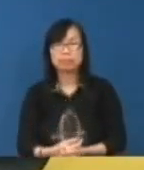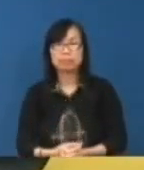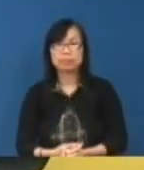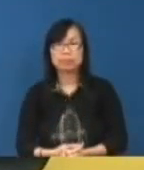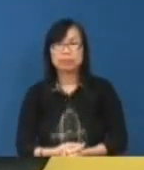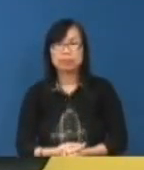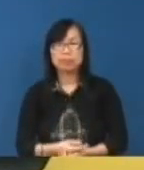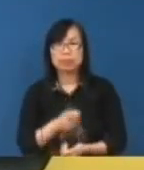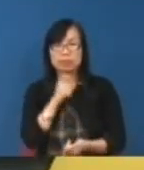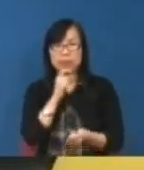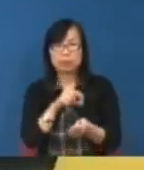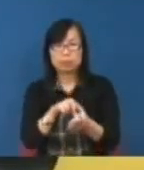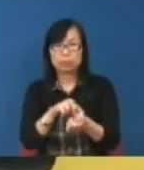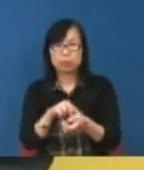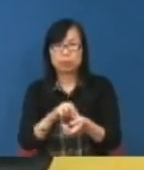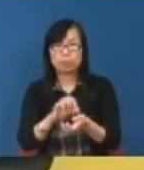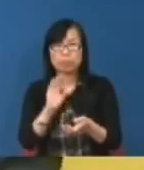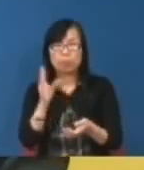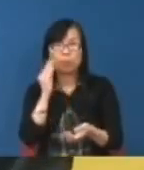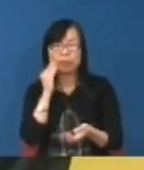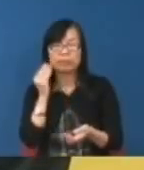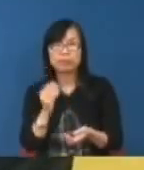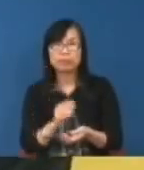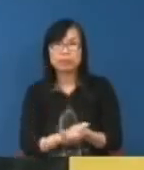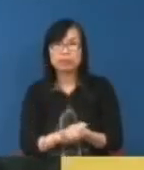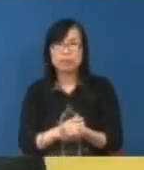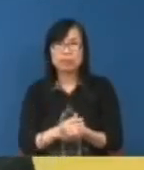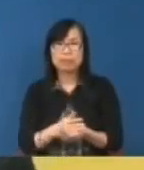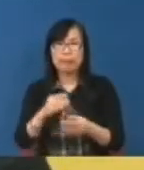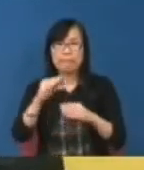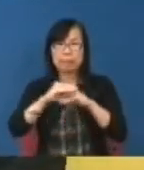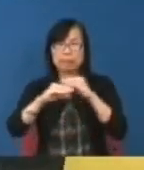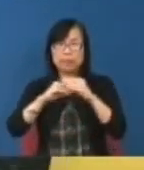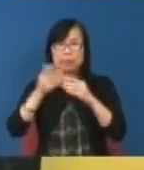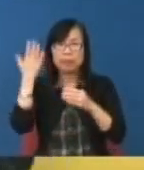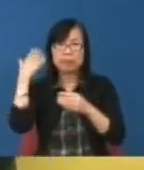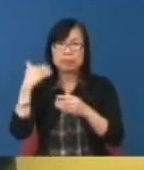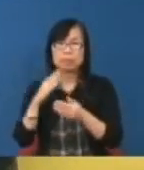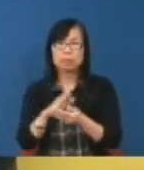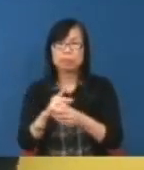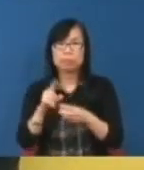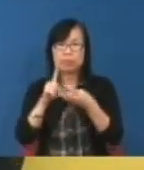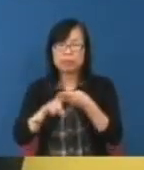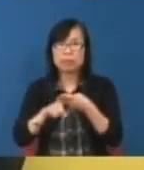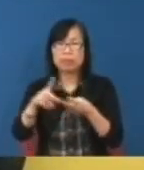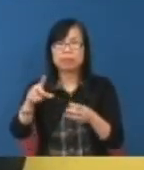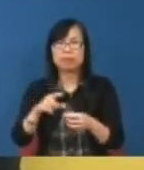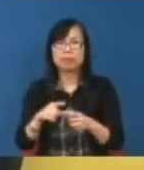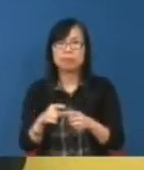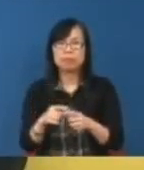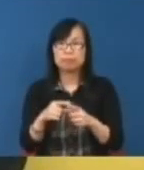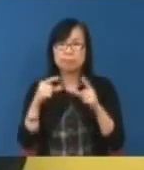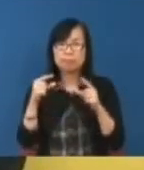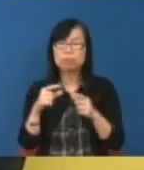有辱無榮就是民建聯的前主席，即是現在我們立法會的主席曾鈺成說的，就